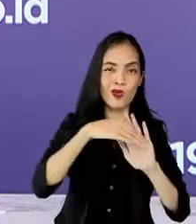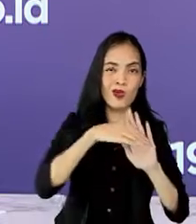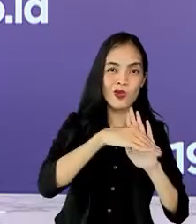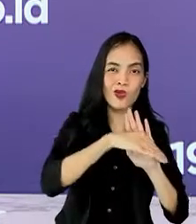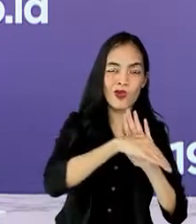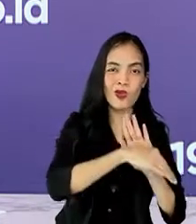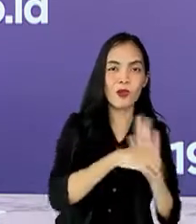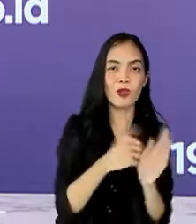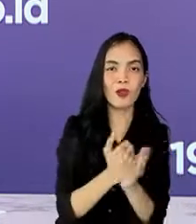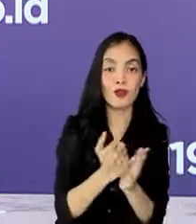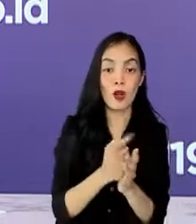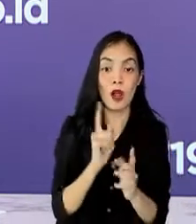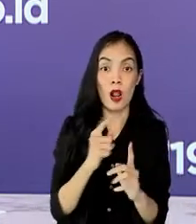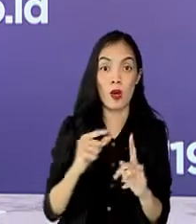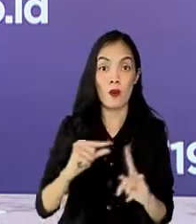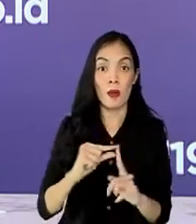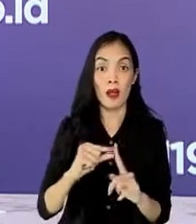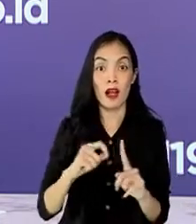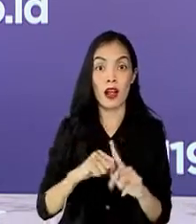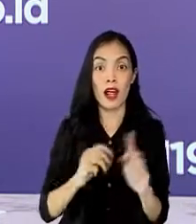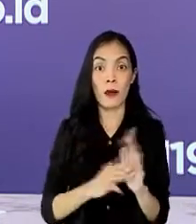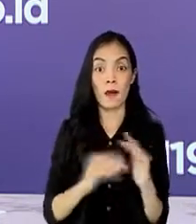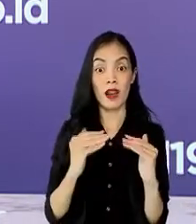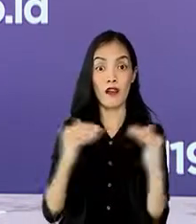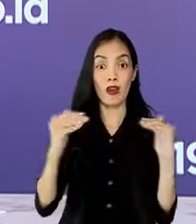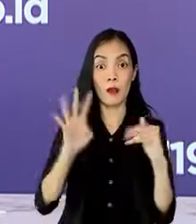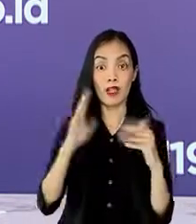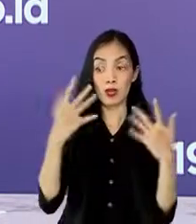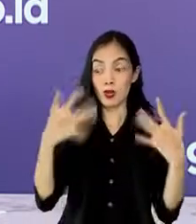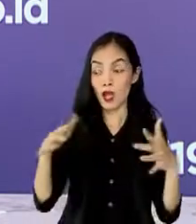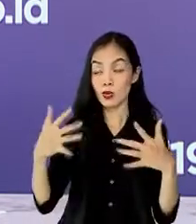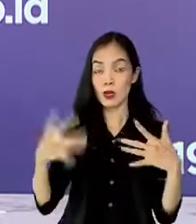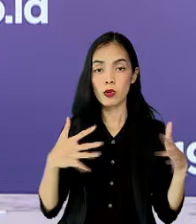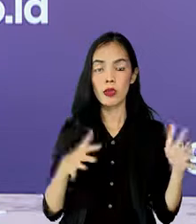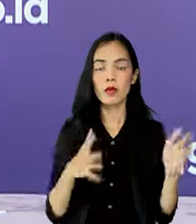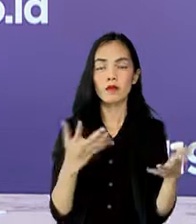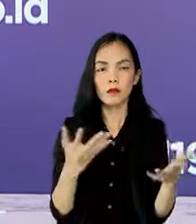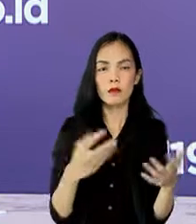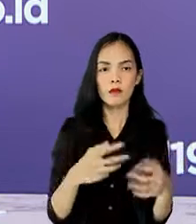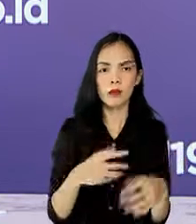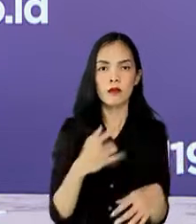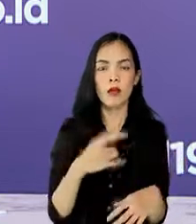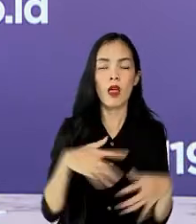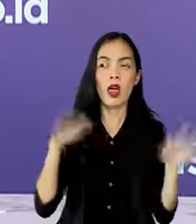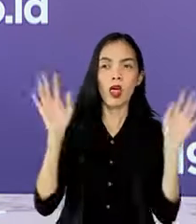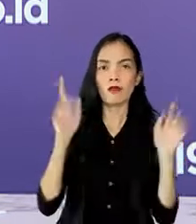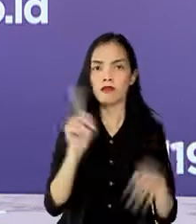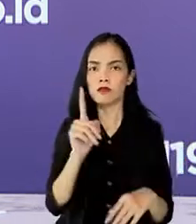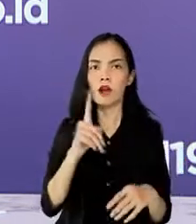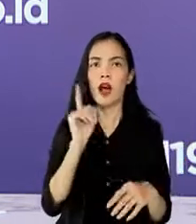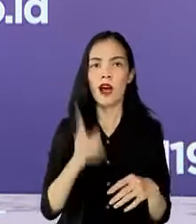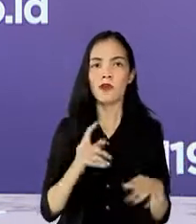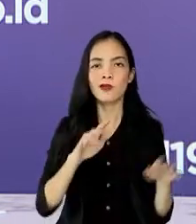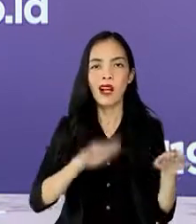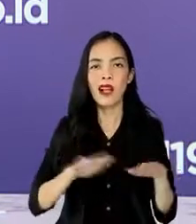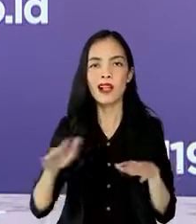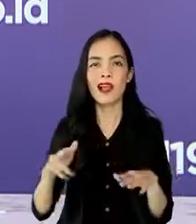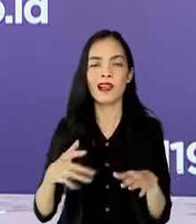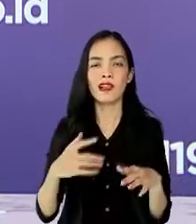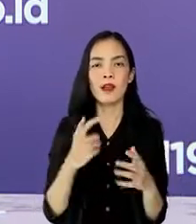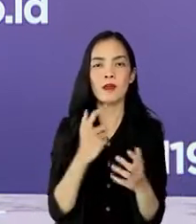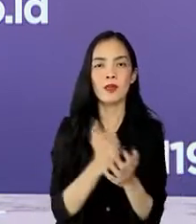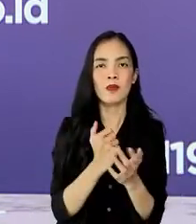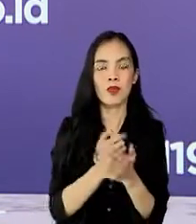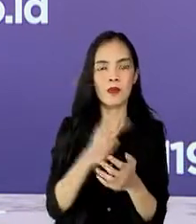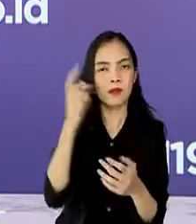pelaksanaan PKM ini berakhir pun tetap perlu dilakukan pertimbangan yang matang untuk kebijakan lanjutan yang akan